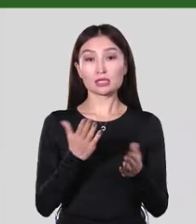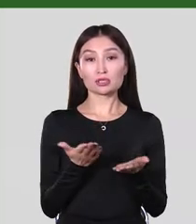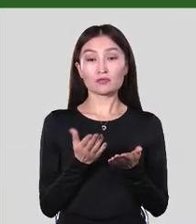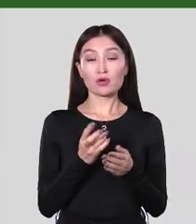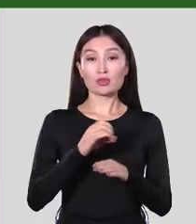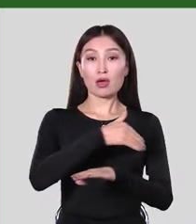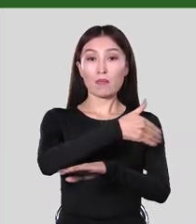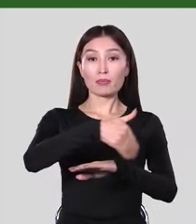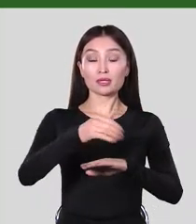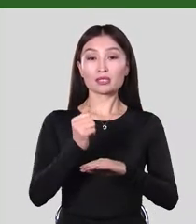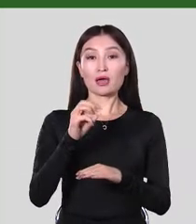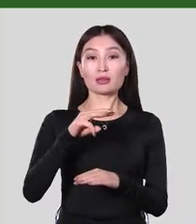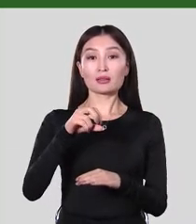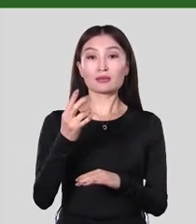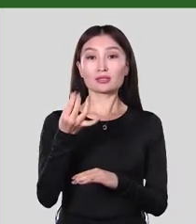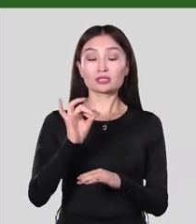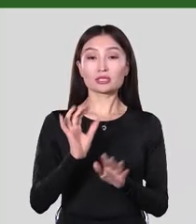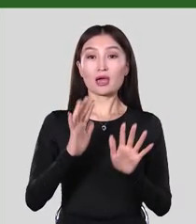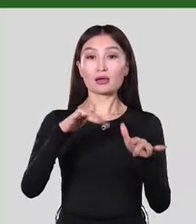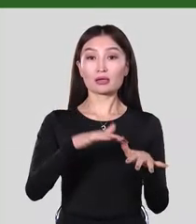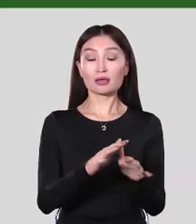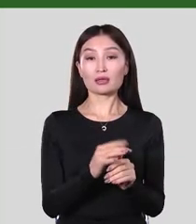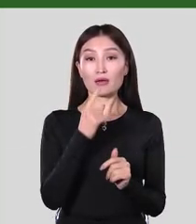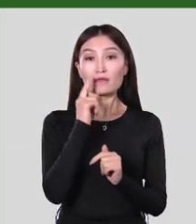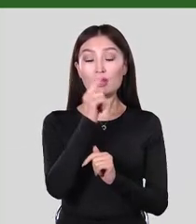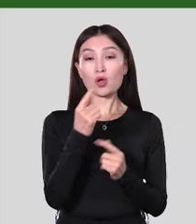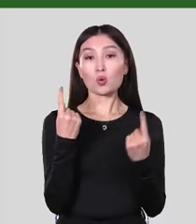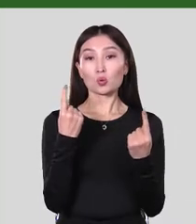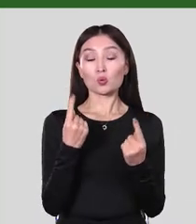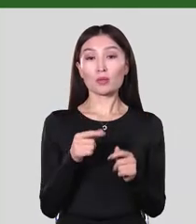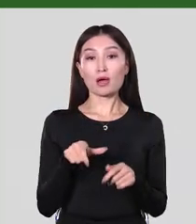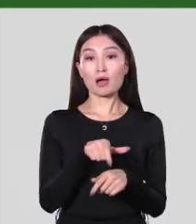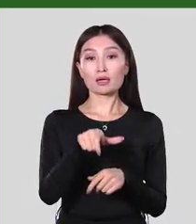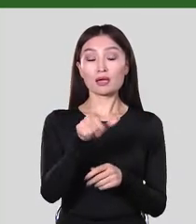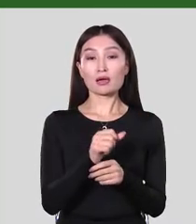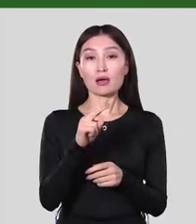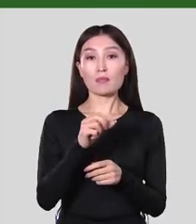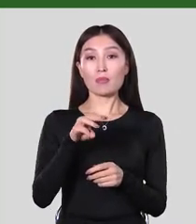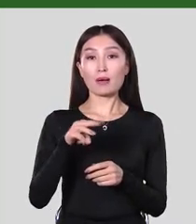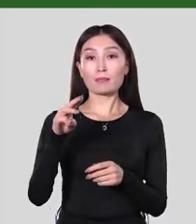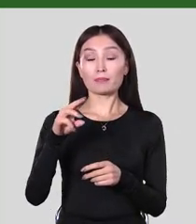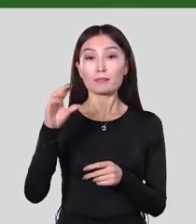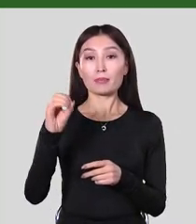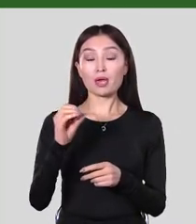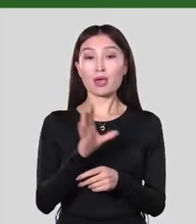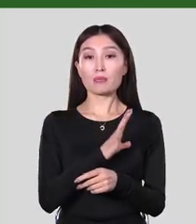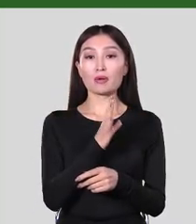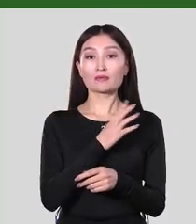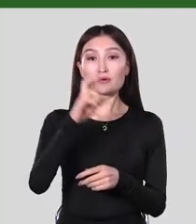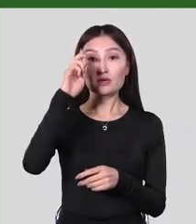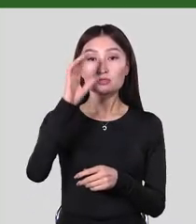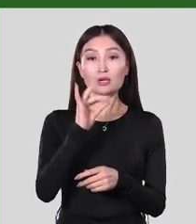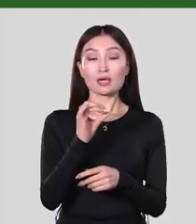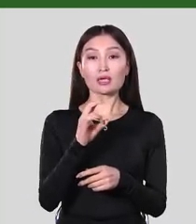на побережьях Атлантического океана, в долинах крупных рек, в Пампе и на территории бывшего